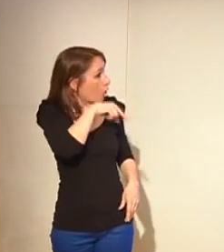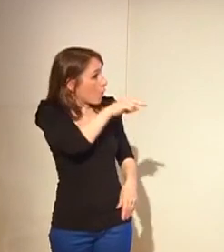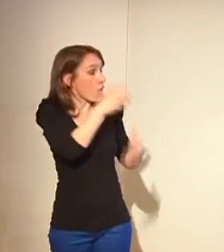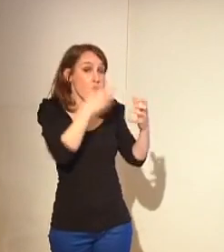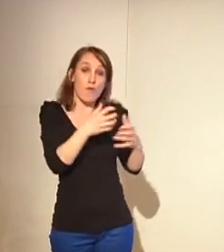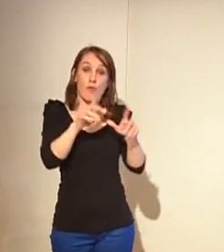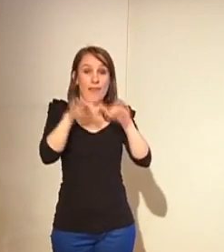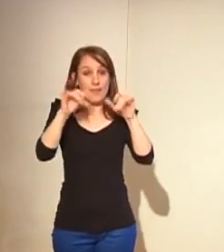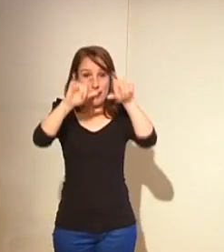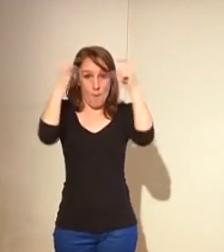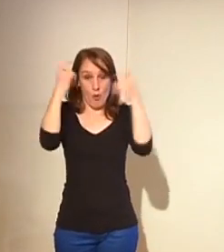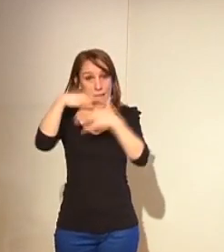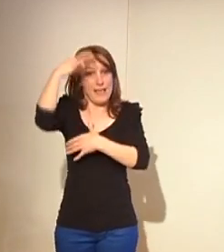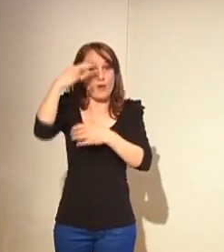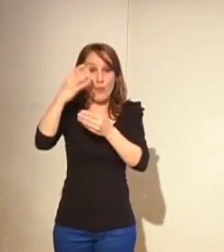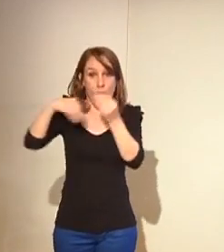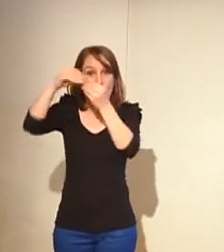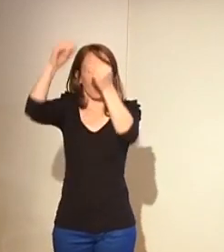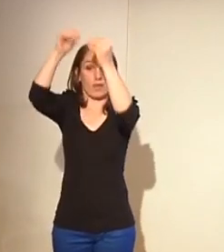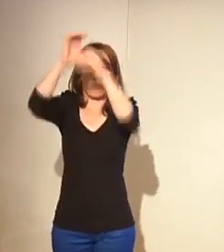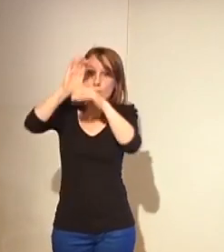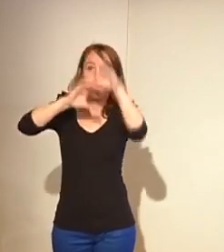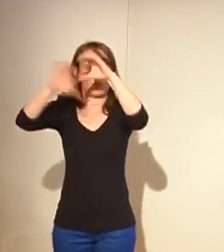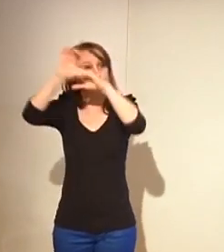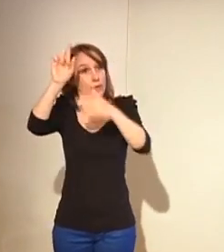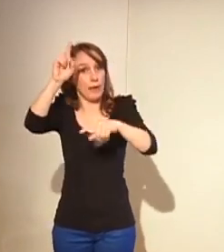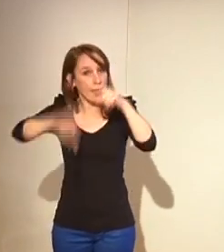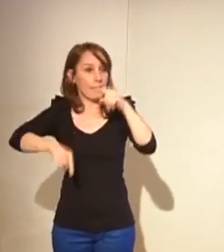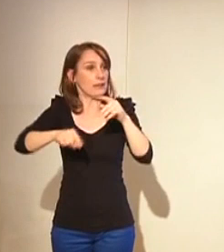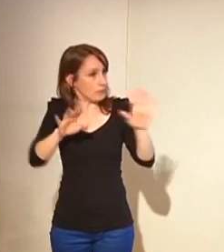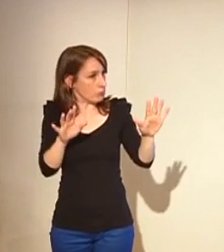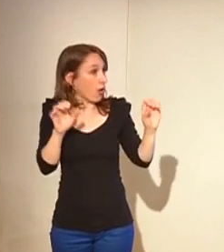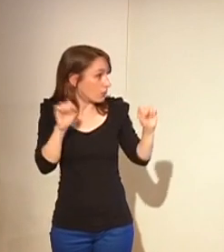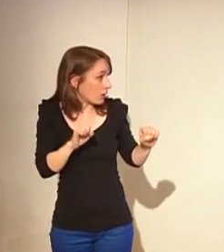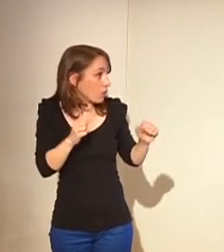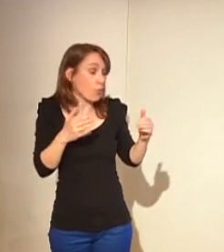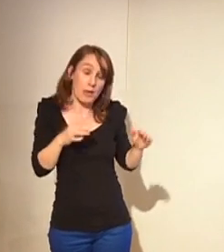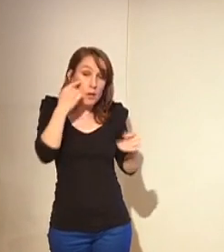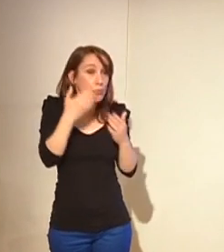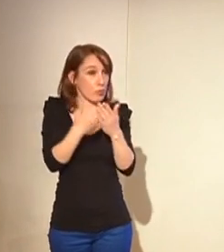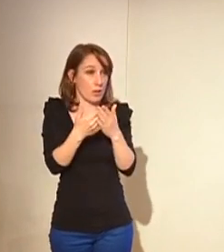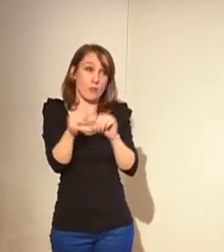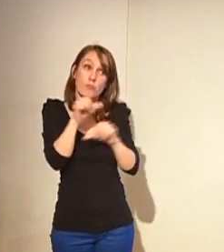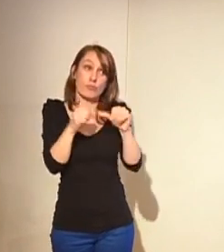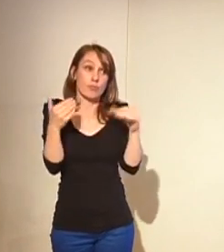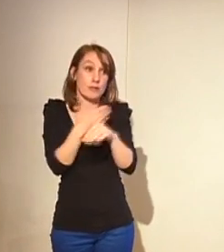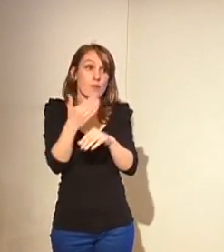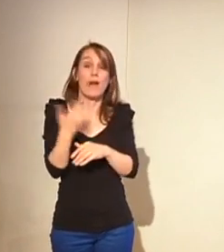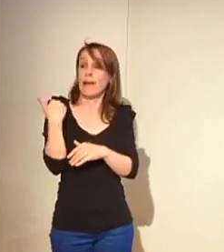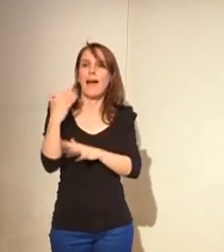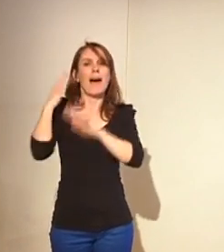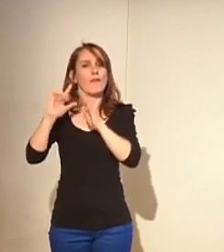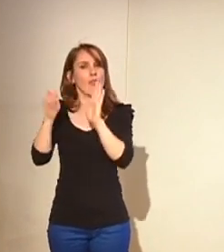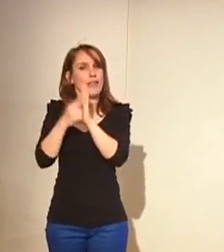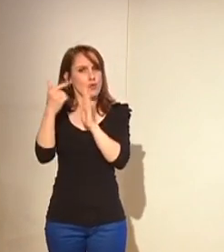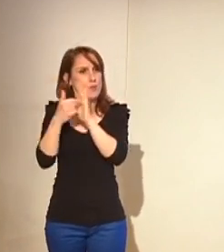cumul des fonctions et à ce titre là je souhaiterais que comme nous l'avons fait en 2008 que vous puissiez publier